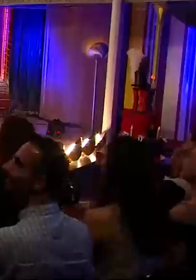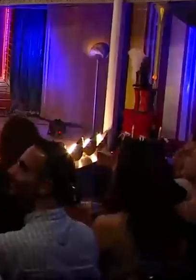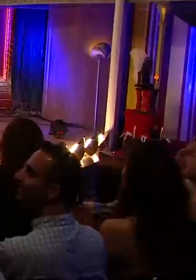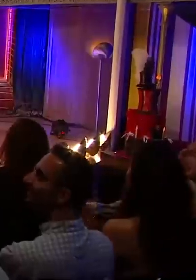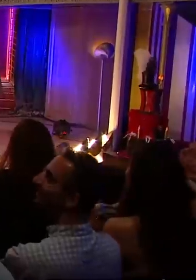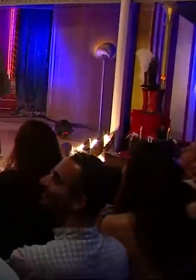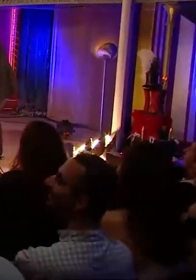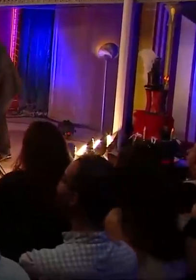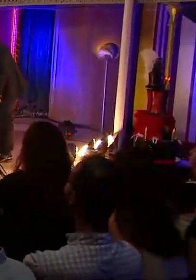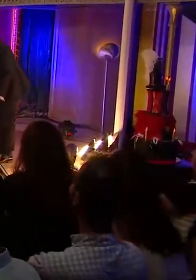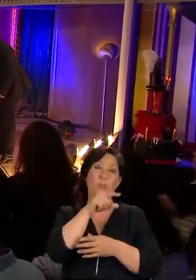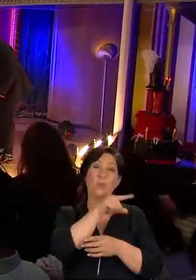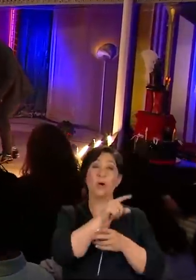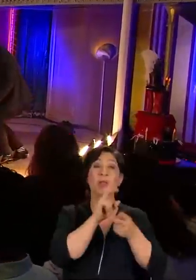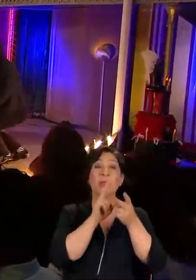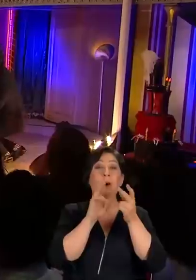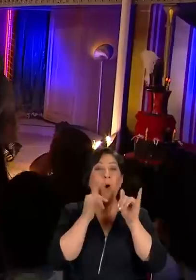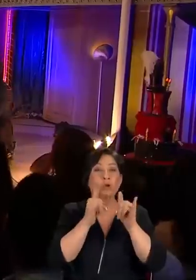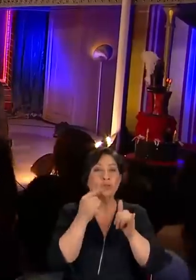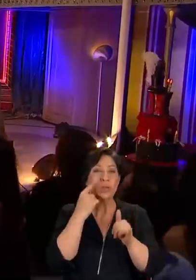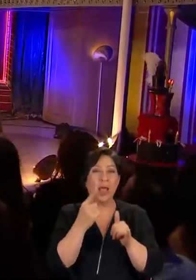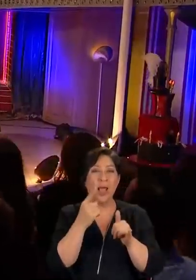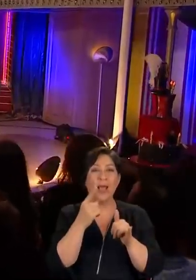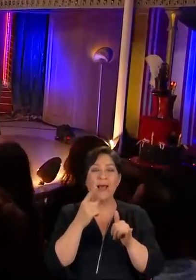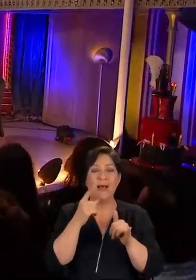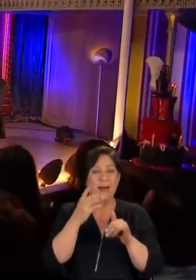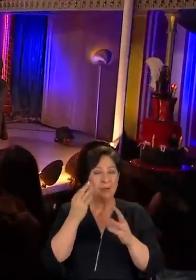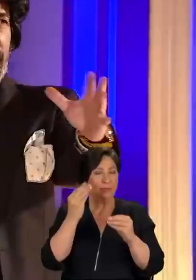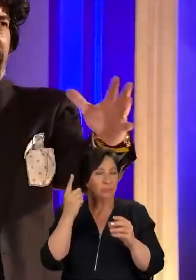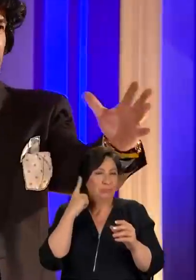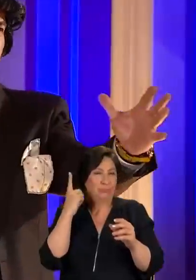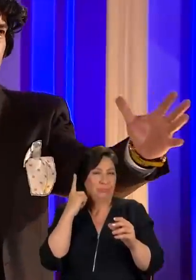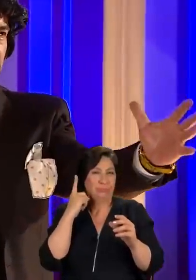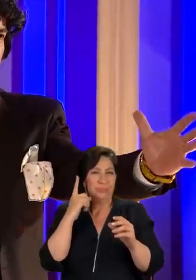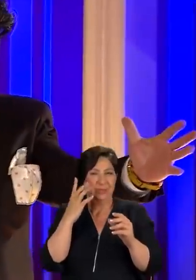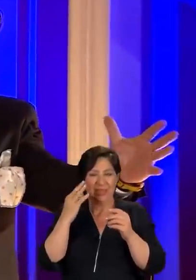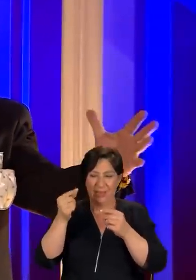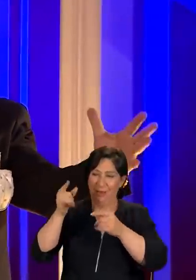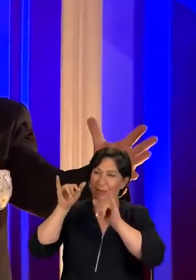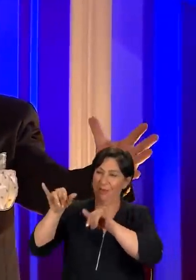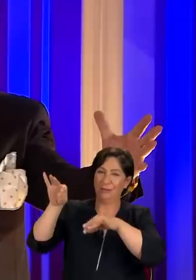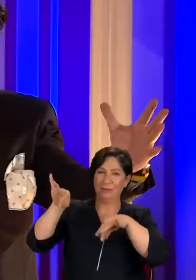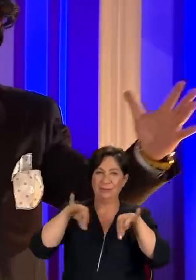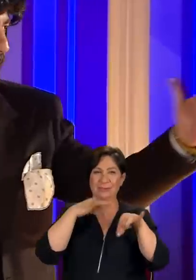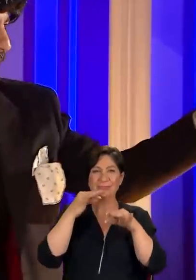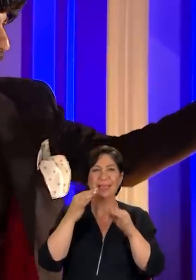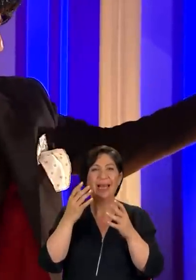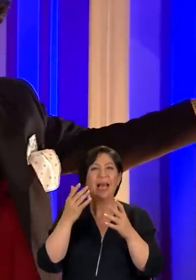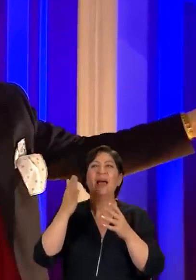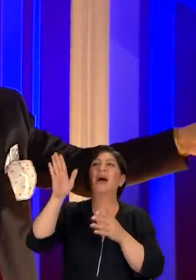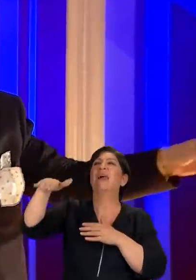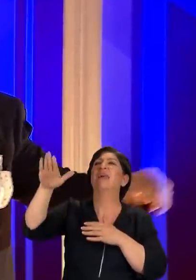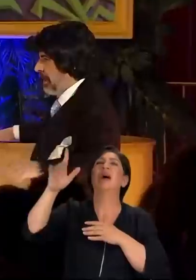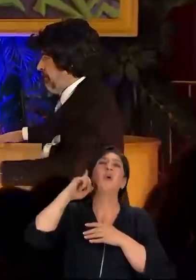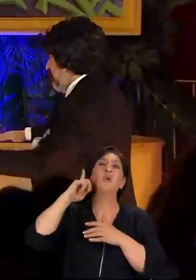En sevdiğim bölüm bu. Oyunculuk açısından Al Pacino, Robert De Niro, Dustin Hoffman halt